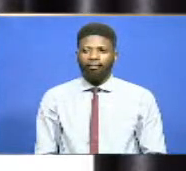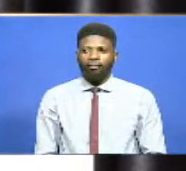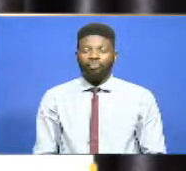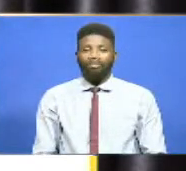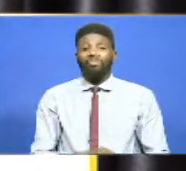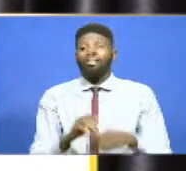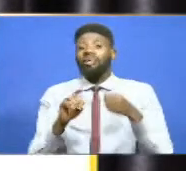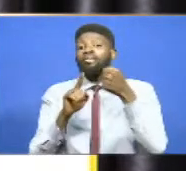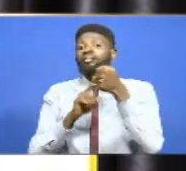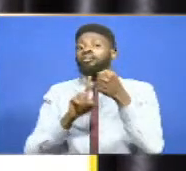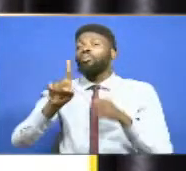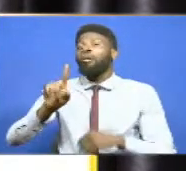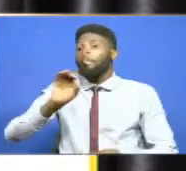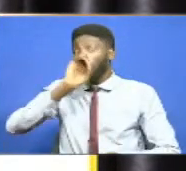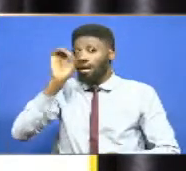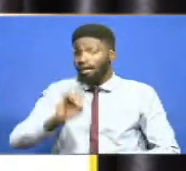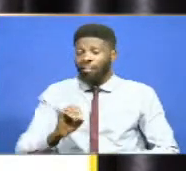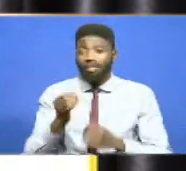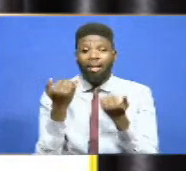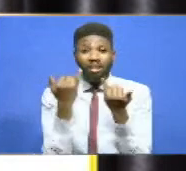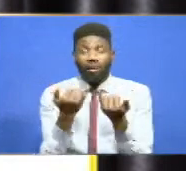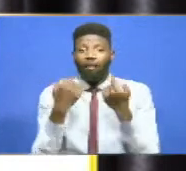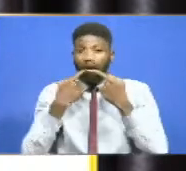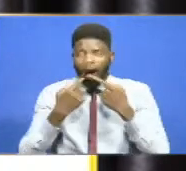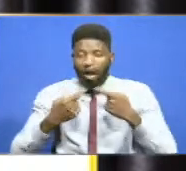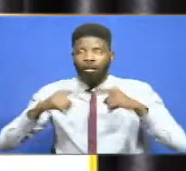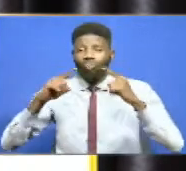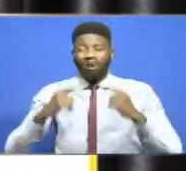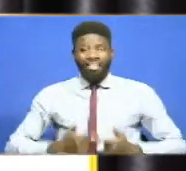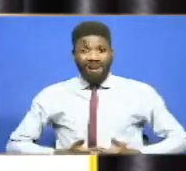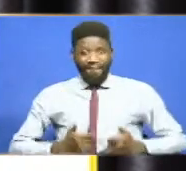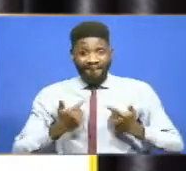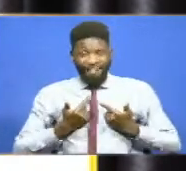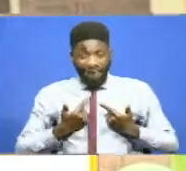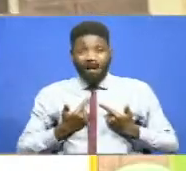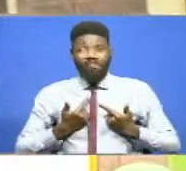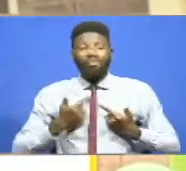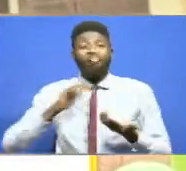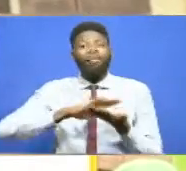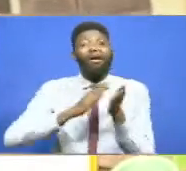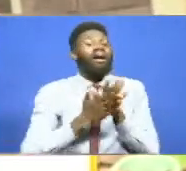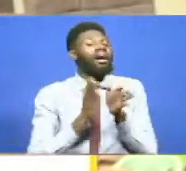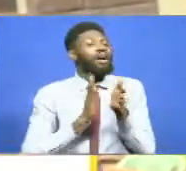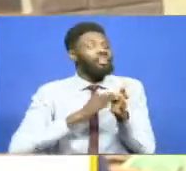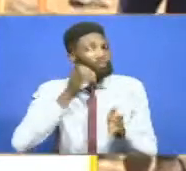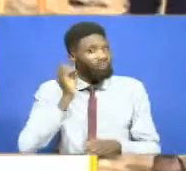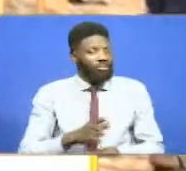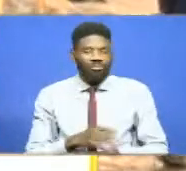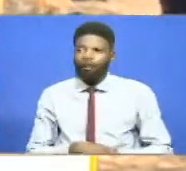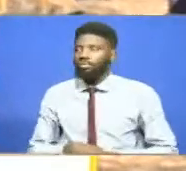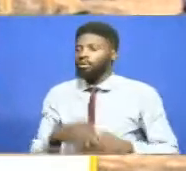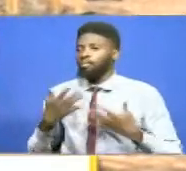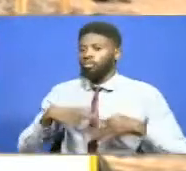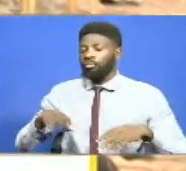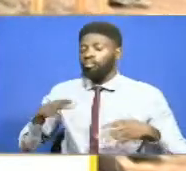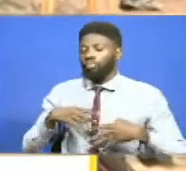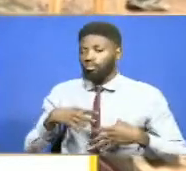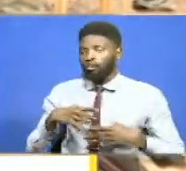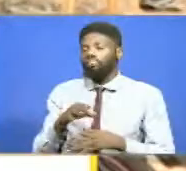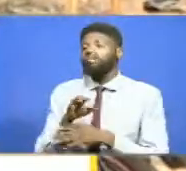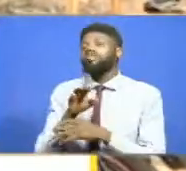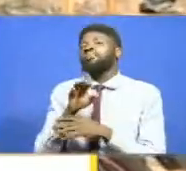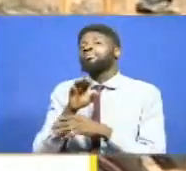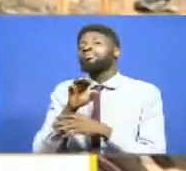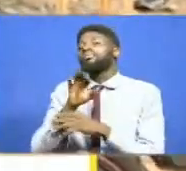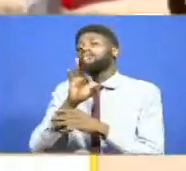61% now mention that the cost of living has become extremely high. Watu 366 zaidi